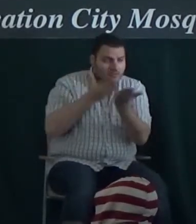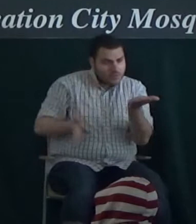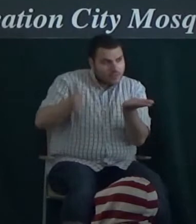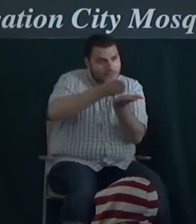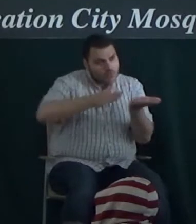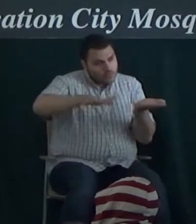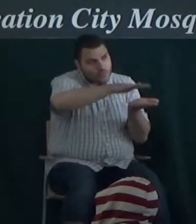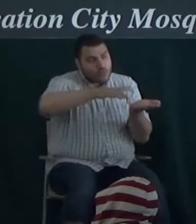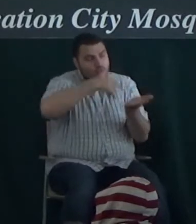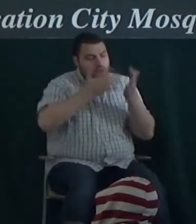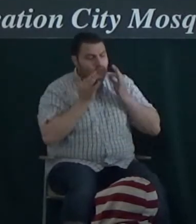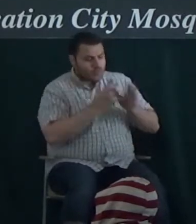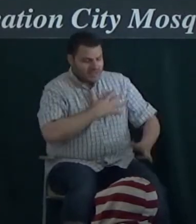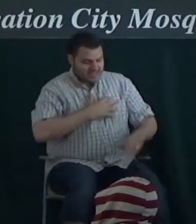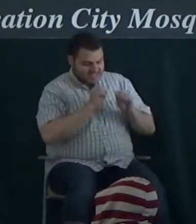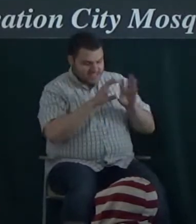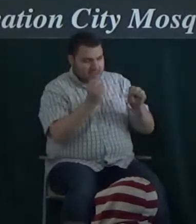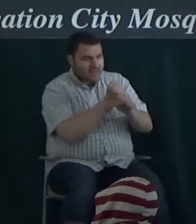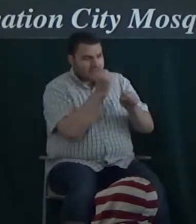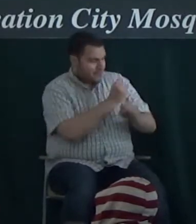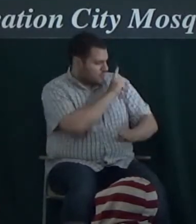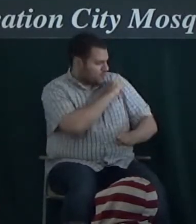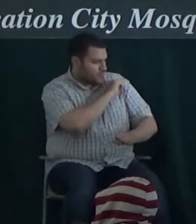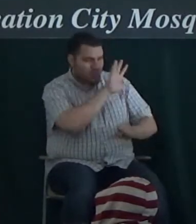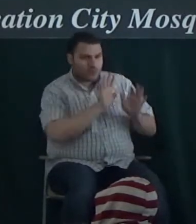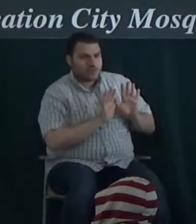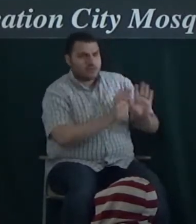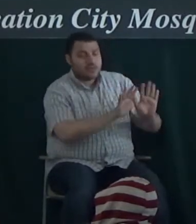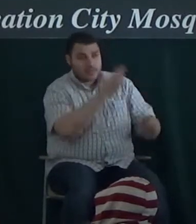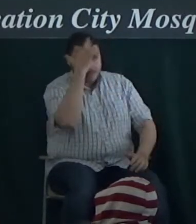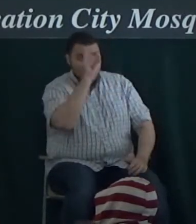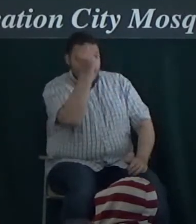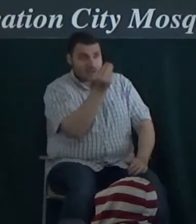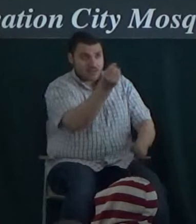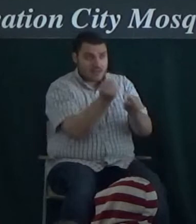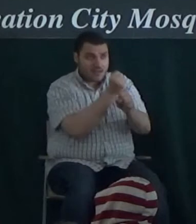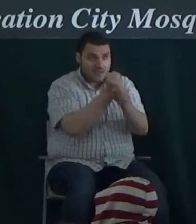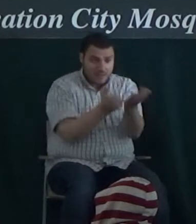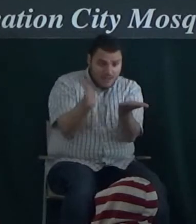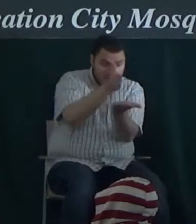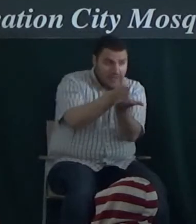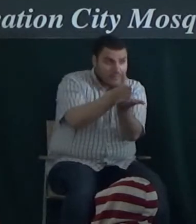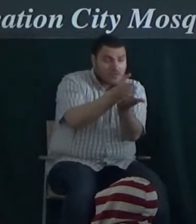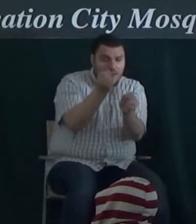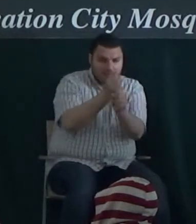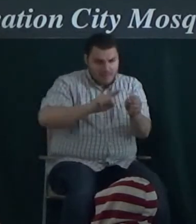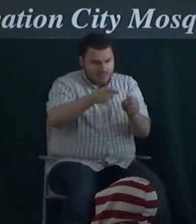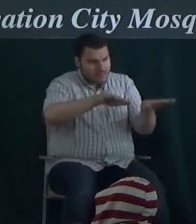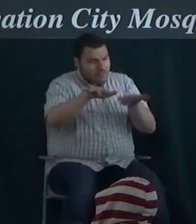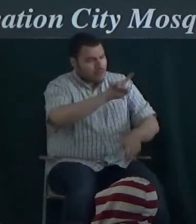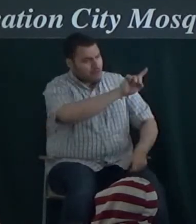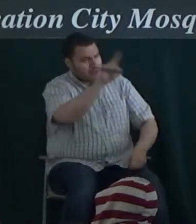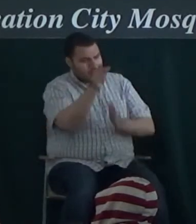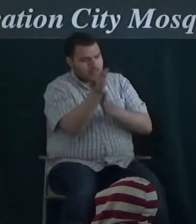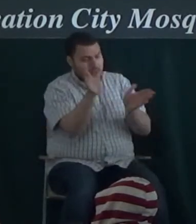ونعوذ بالله من شرور أنفسنا ومن سيئات أعمالنا، من يهده الله فلا مضل له ومن يضلل